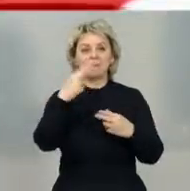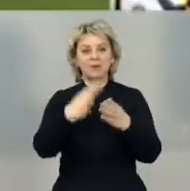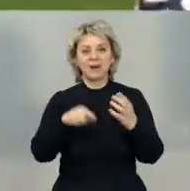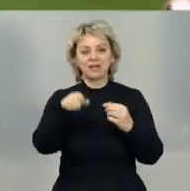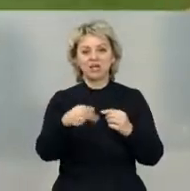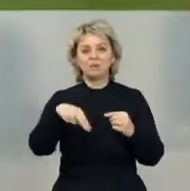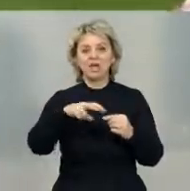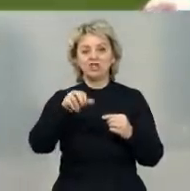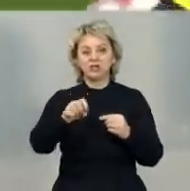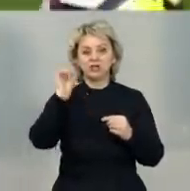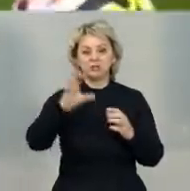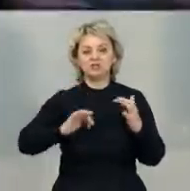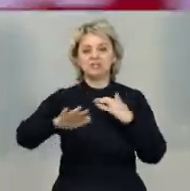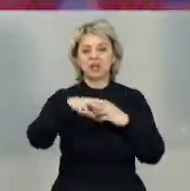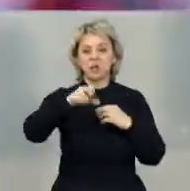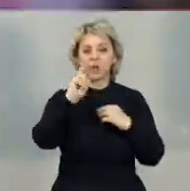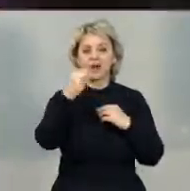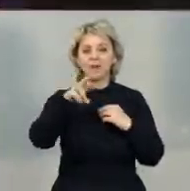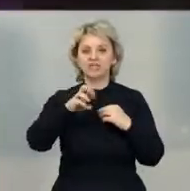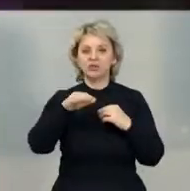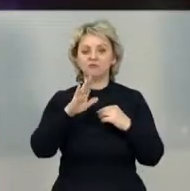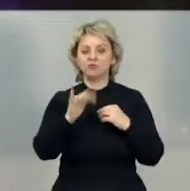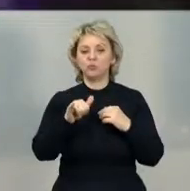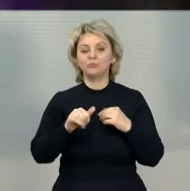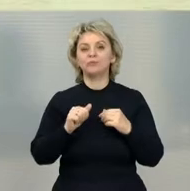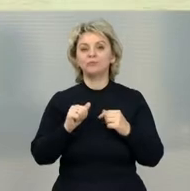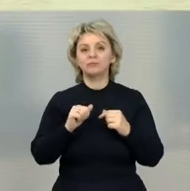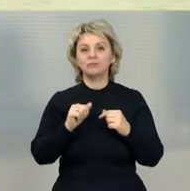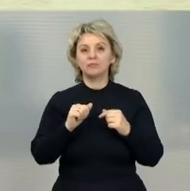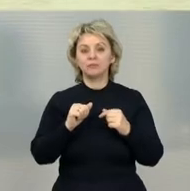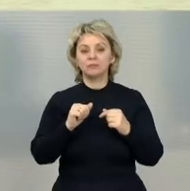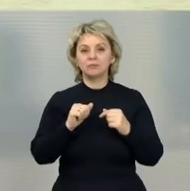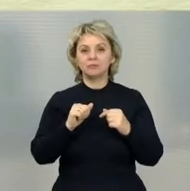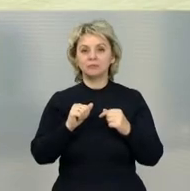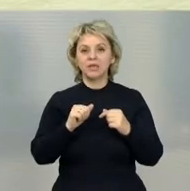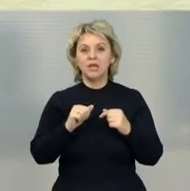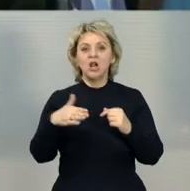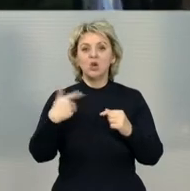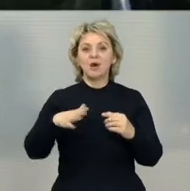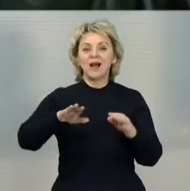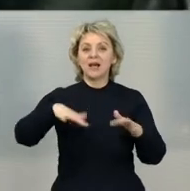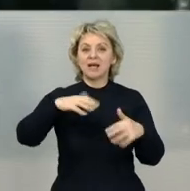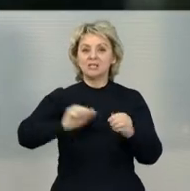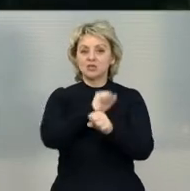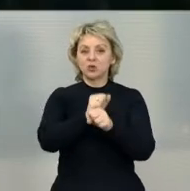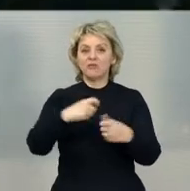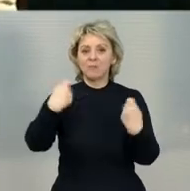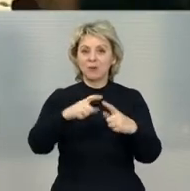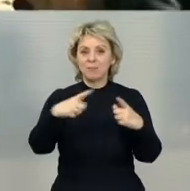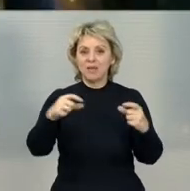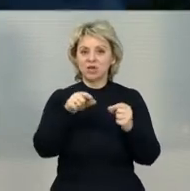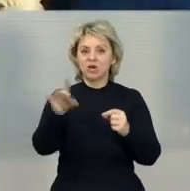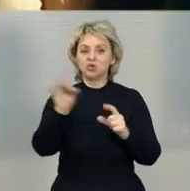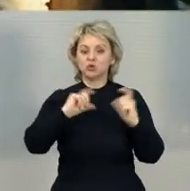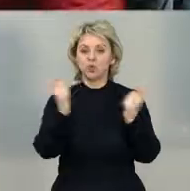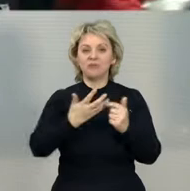проиграл лидеру чемпионата страны «Локомотиву». Легкая заминка с продажей первых билетов на